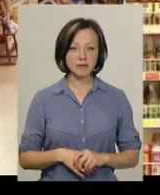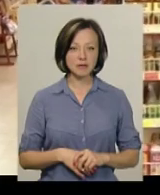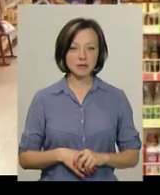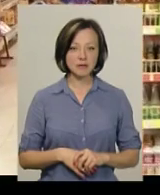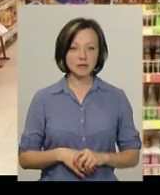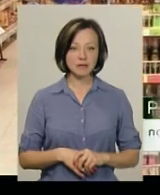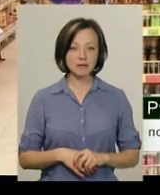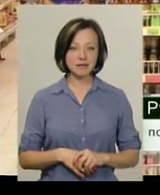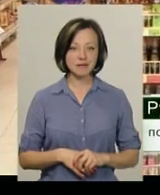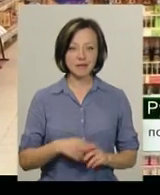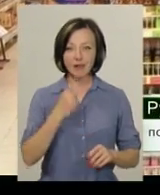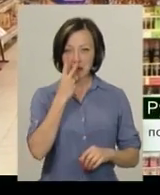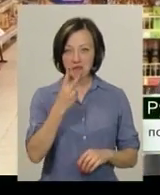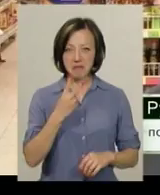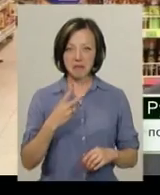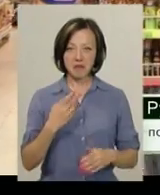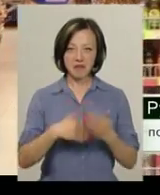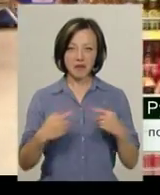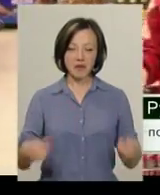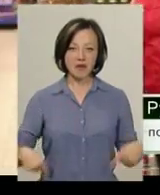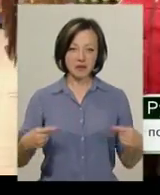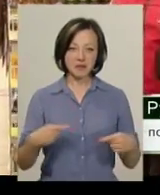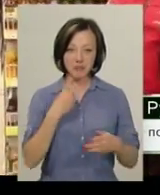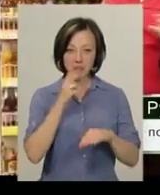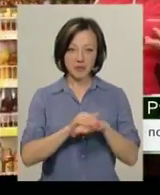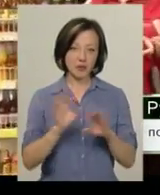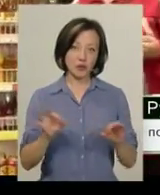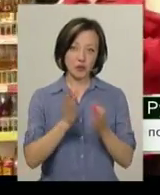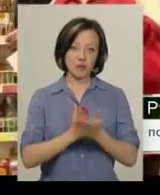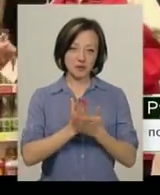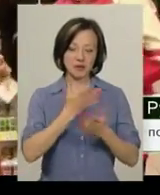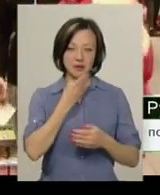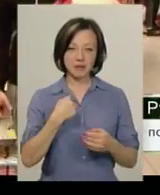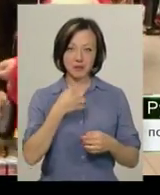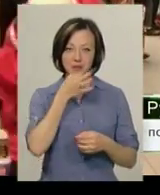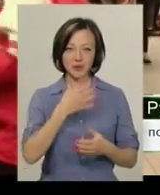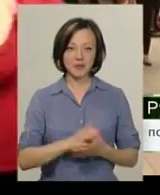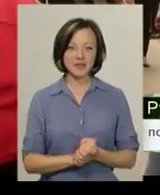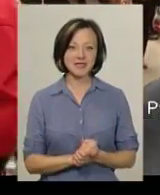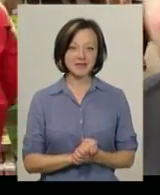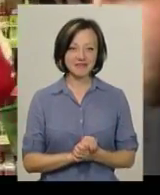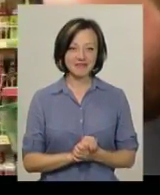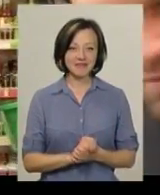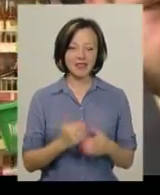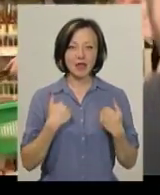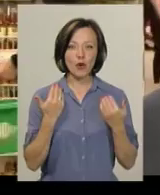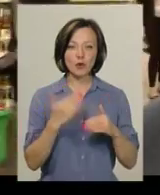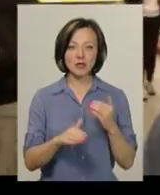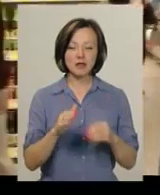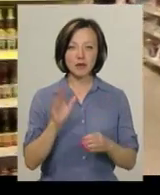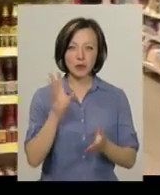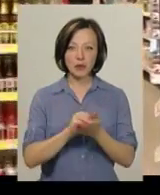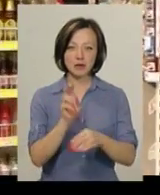розуміють. Помієте, що на інвалідній коляскі. Але нічого, як? Обслуговування гарне, мені подобається. Я вже тут не перший